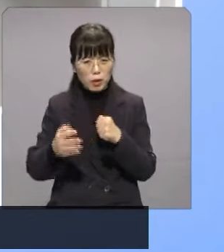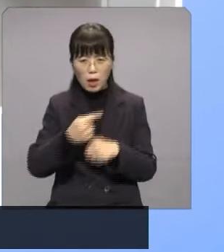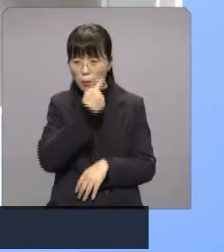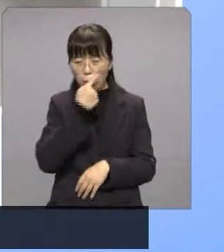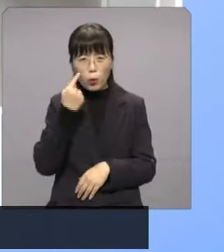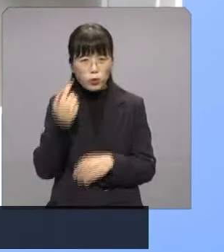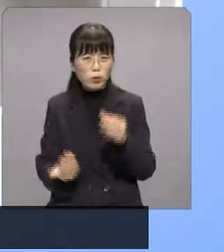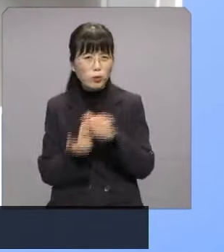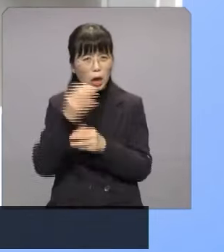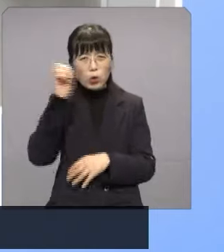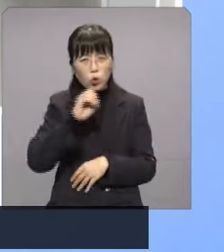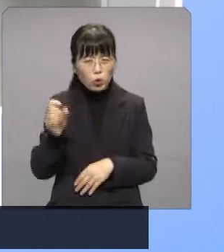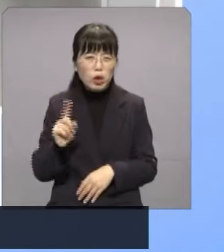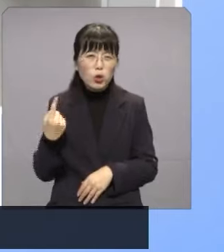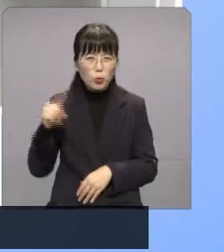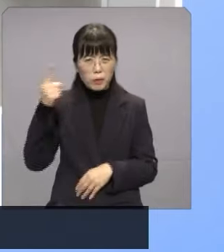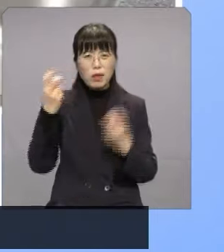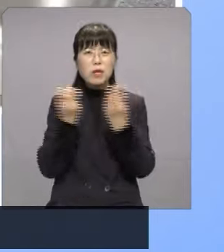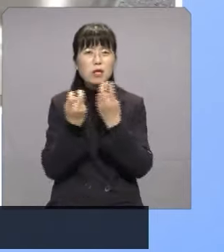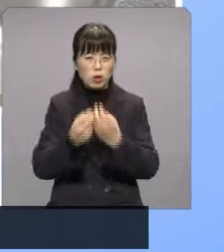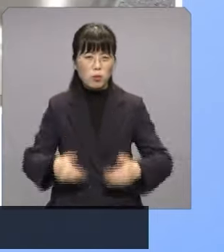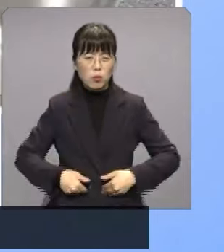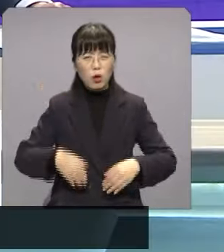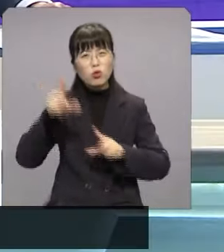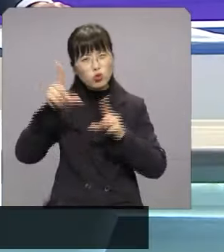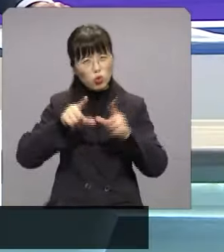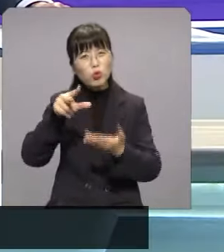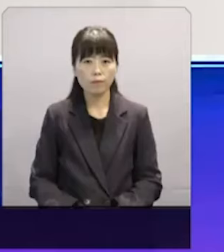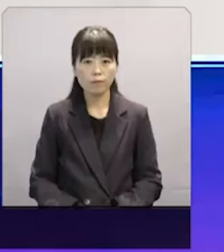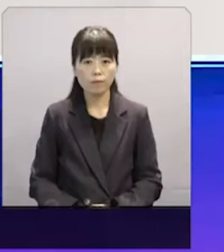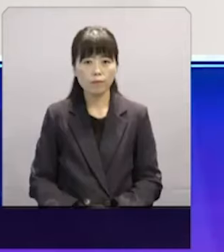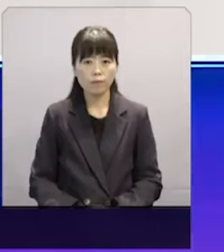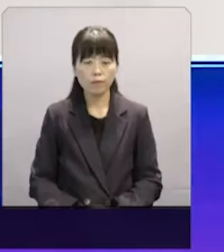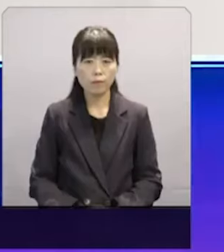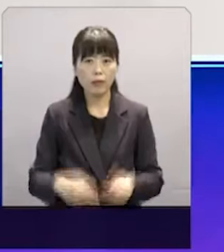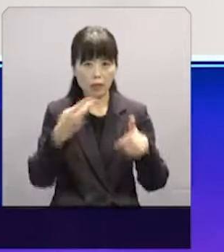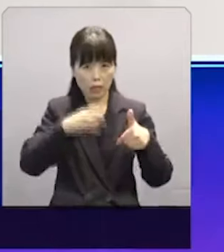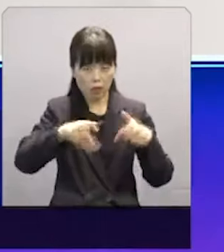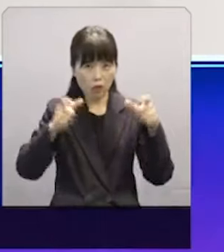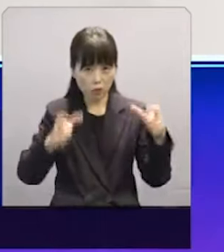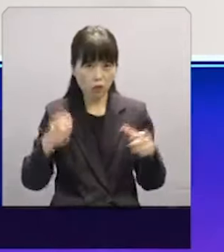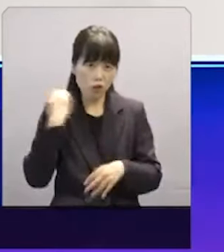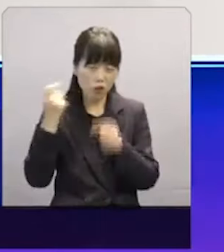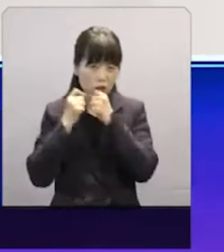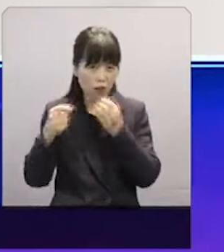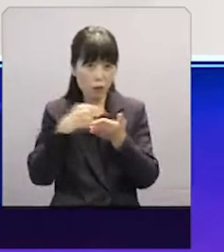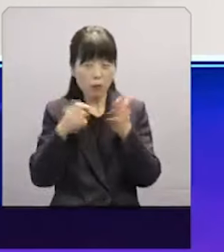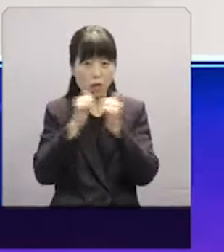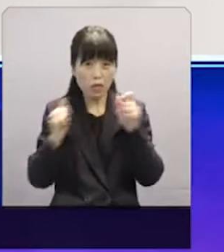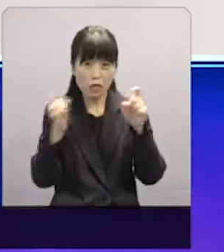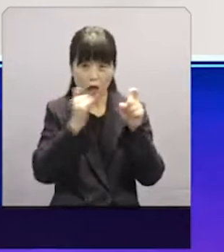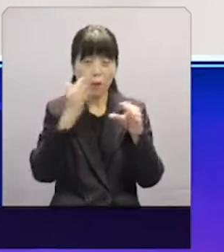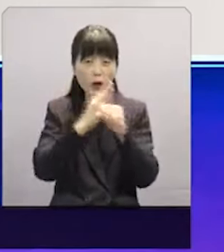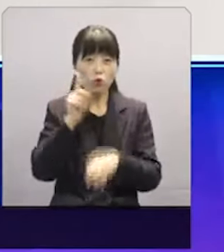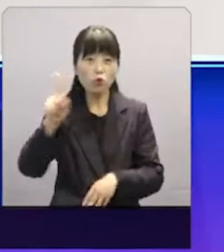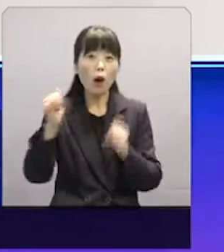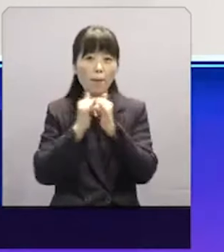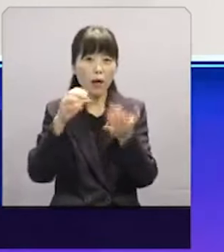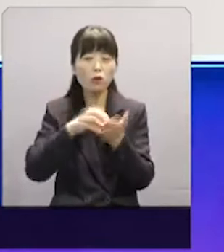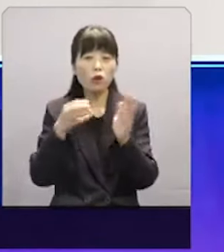보증사고율이 높다라고 대책이 필요할 것 같습니다. 구조적인 문제란 말씀입니다. 네, 인천 지역 전세사기 피해자 10명 중에